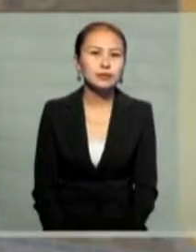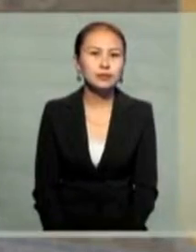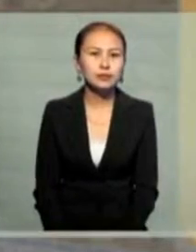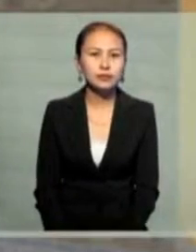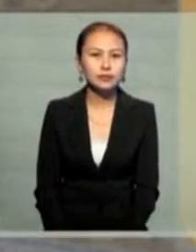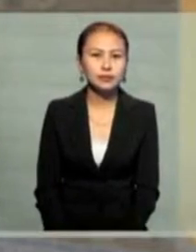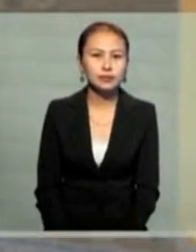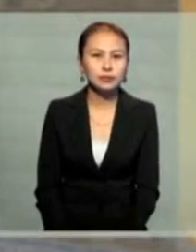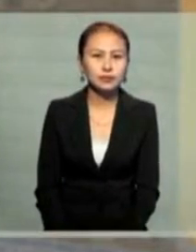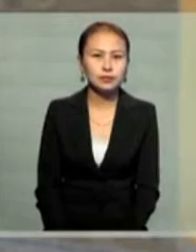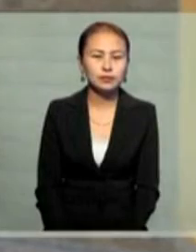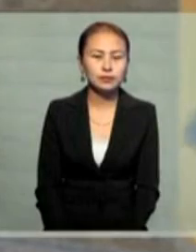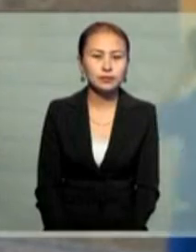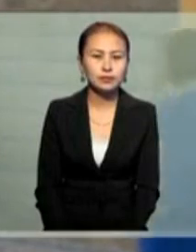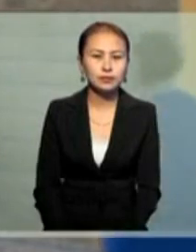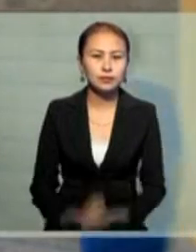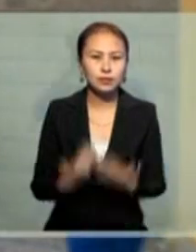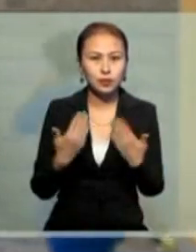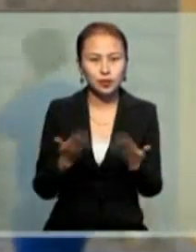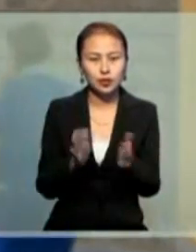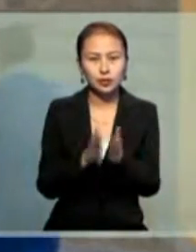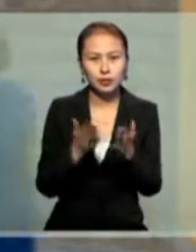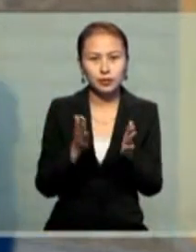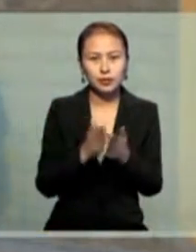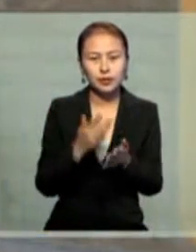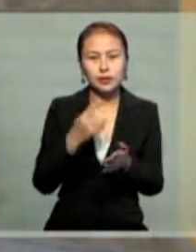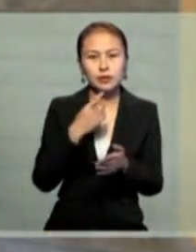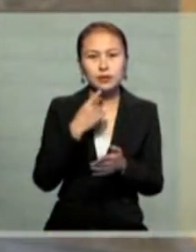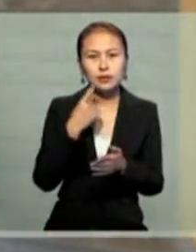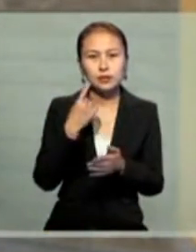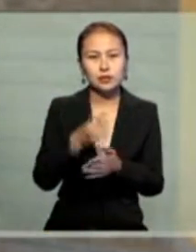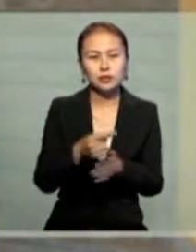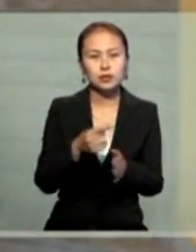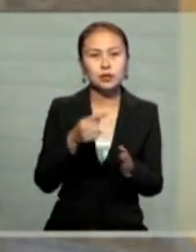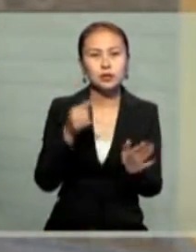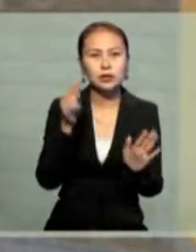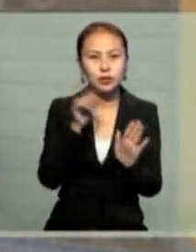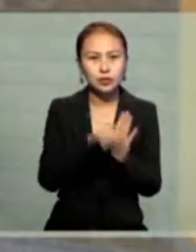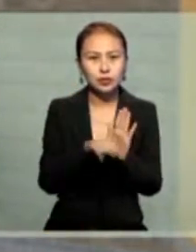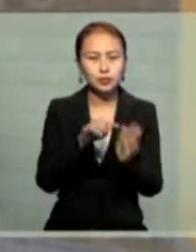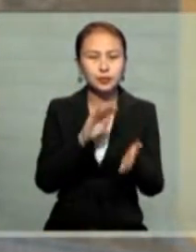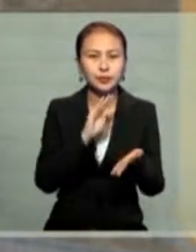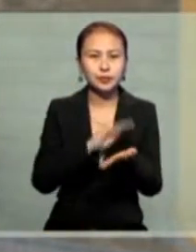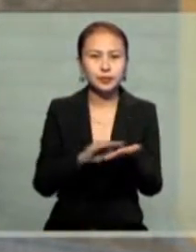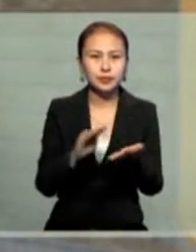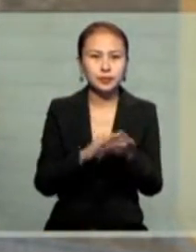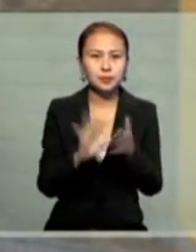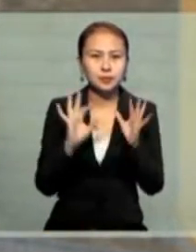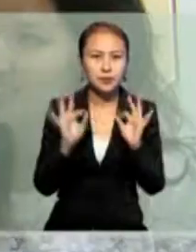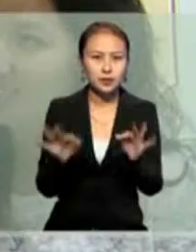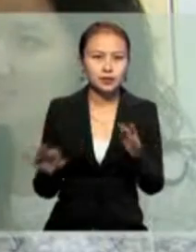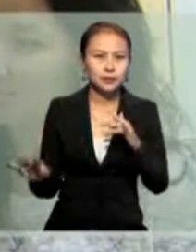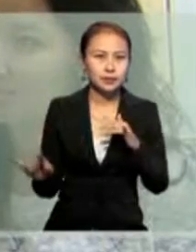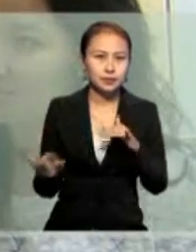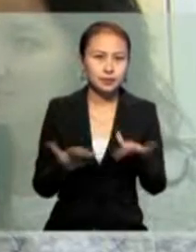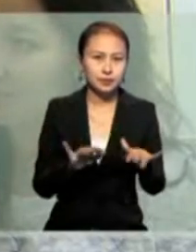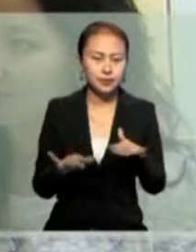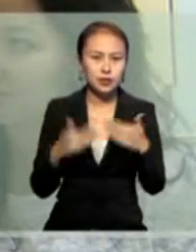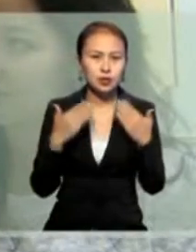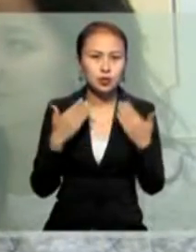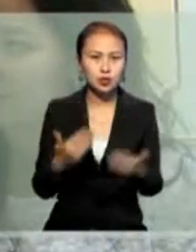Бұл кітапта сыртқы саясатын, дипломатияны, ішкі астарын түсіндіруге бағытталған бір әрекеттің бірі. Осының